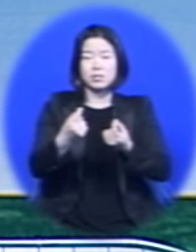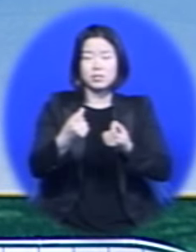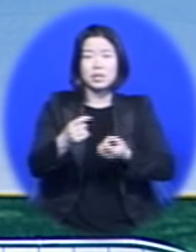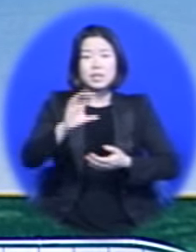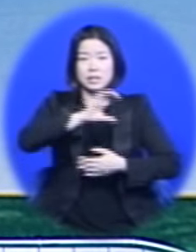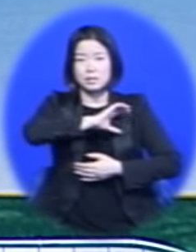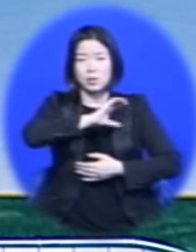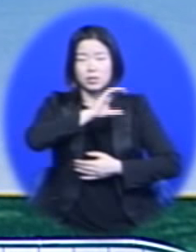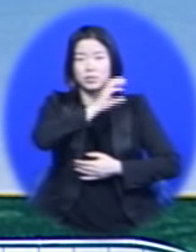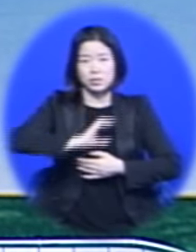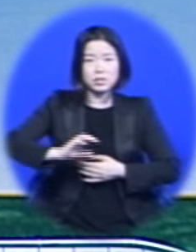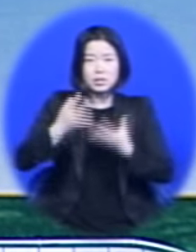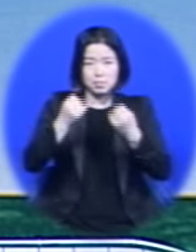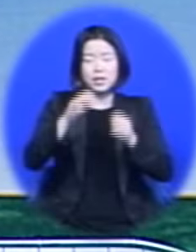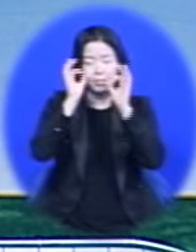많이 봅니다.